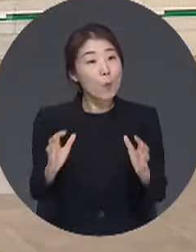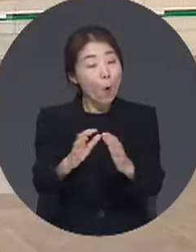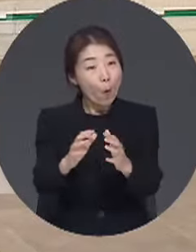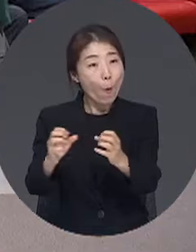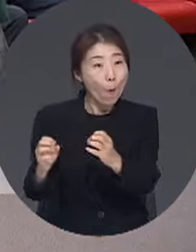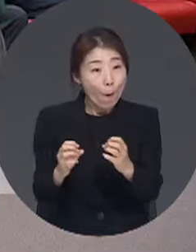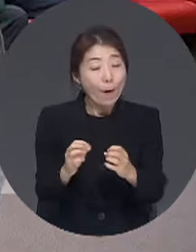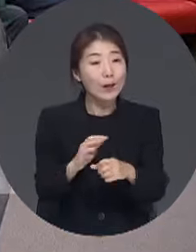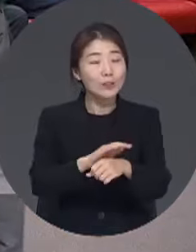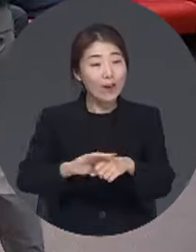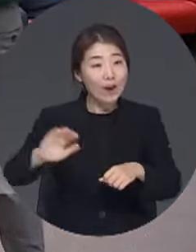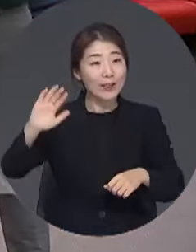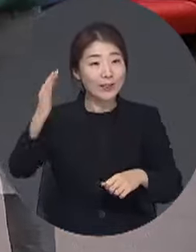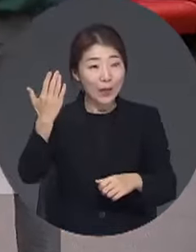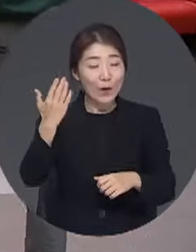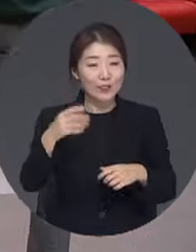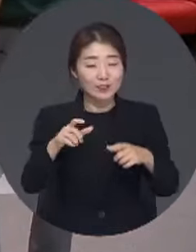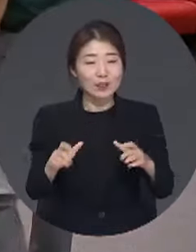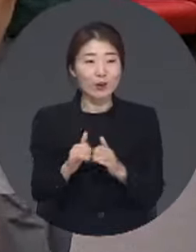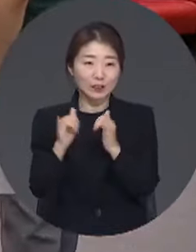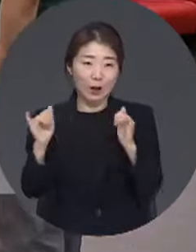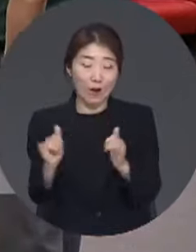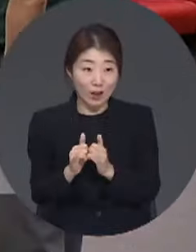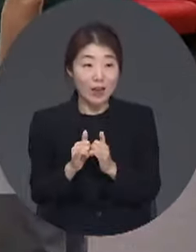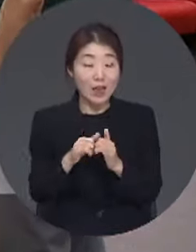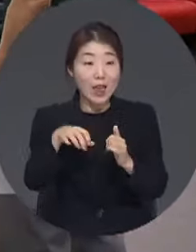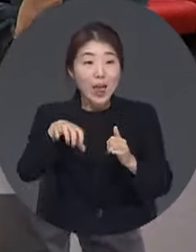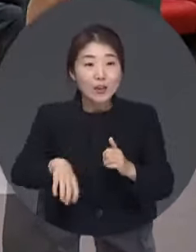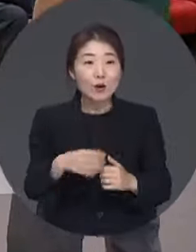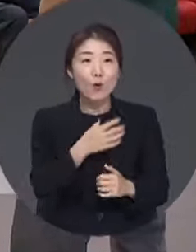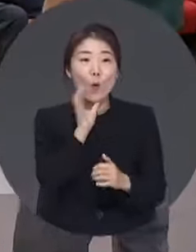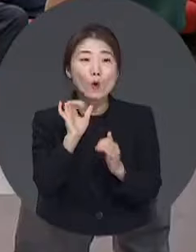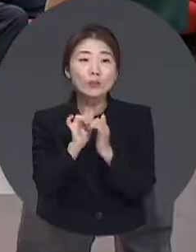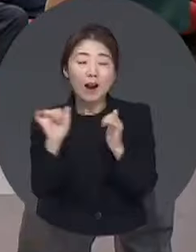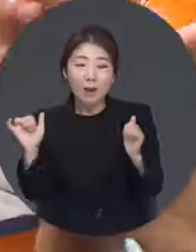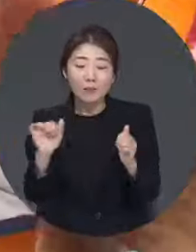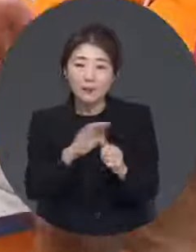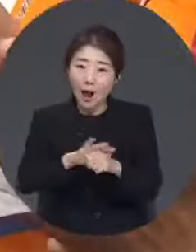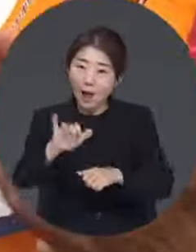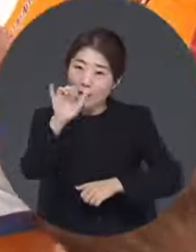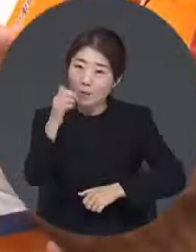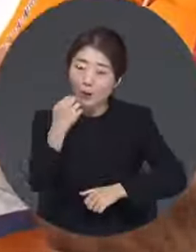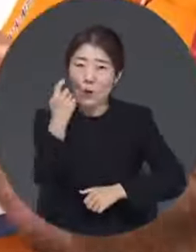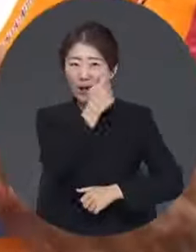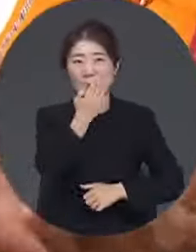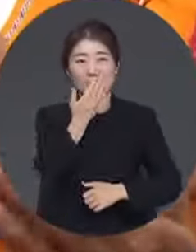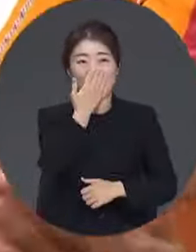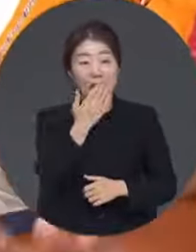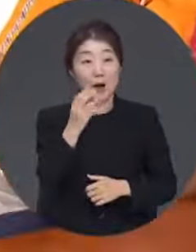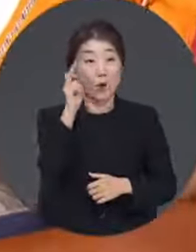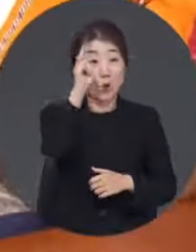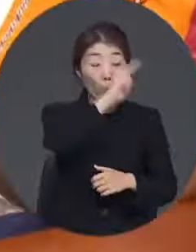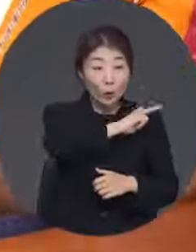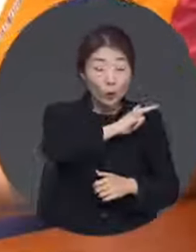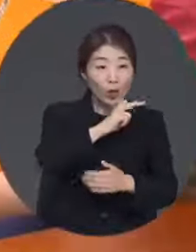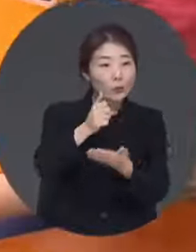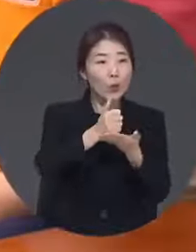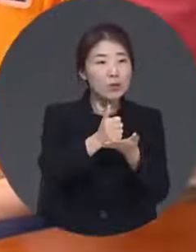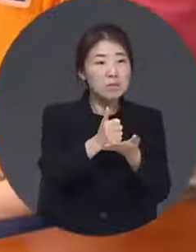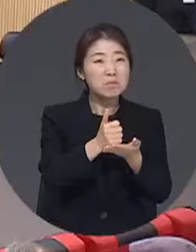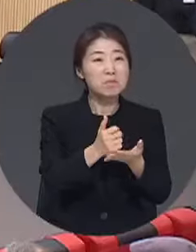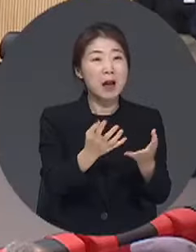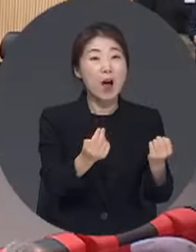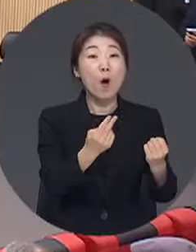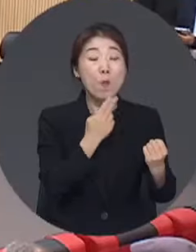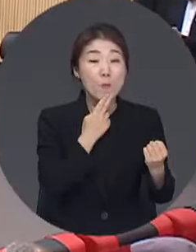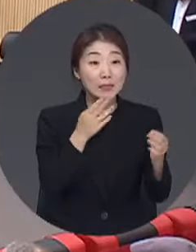하면서 자연스럽게 지역사회가 어르신들의 안부를 챙기는 겁니다 오전에는 관람객이 거의 없는